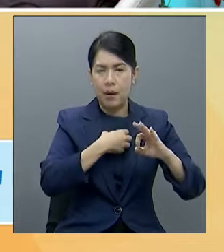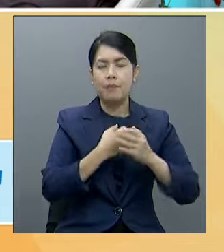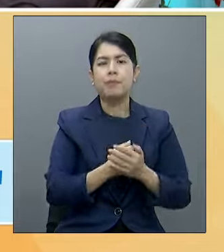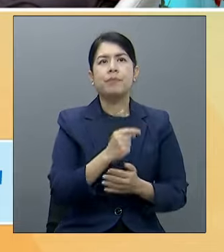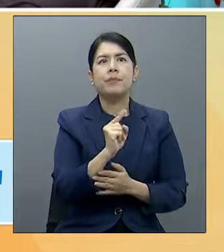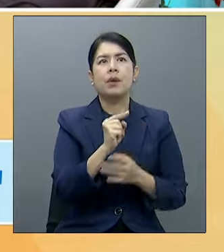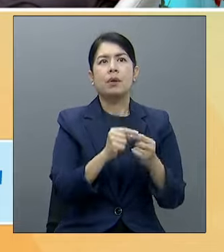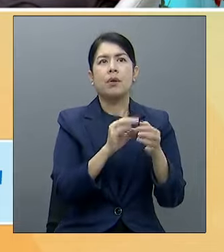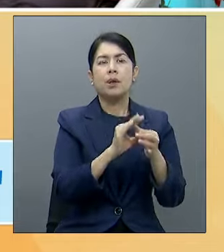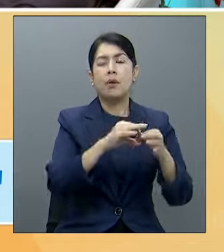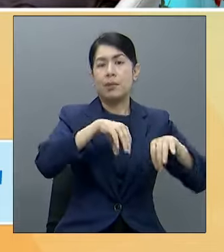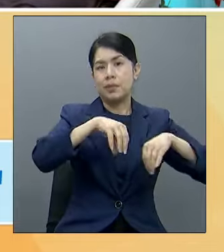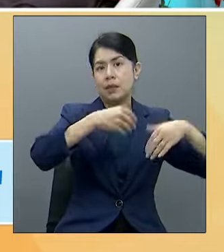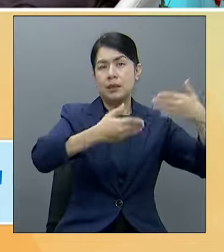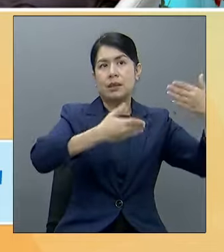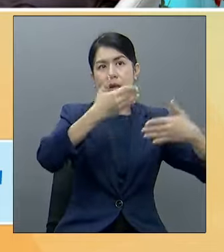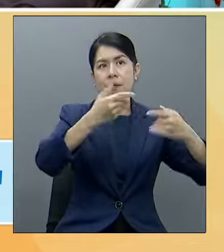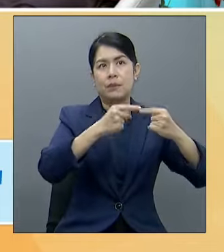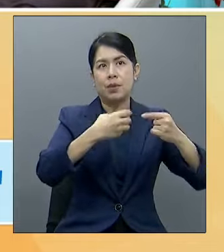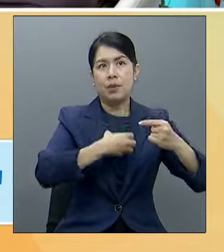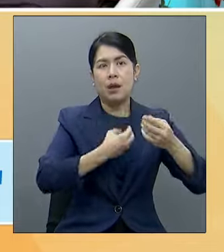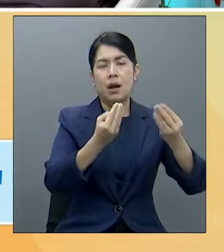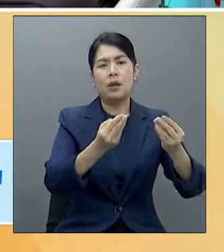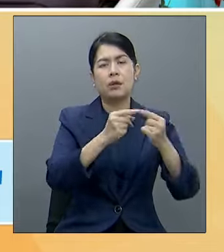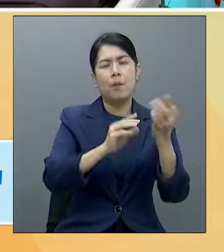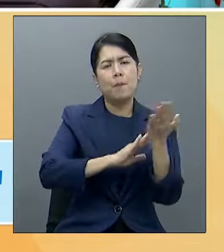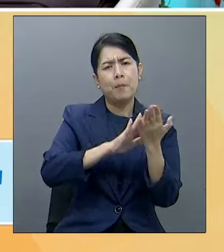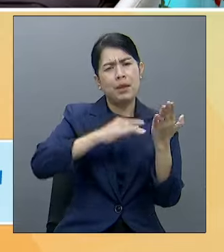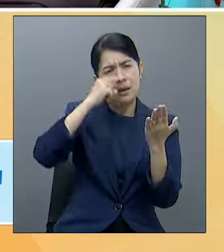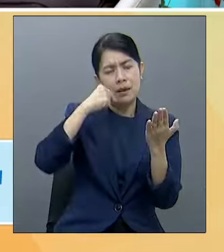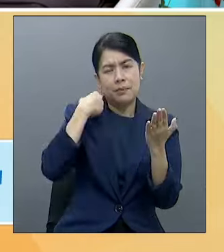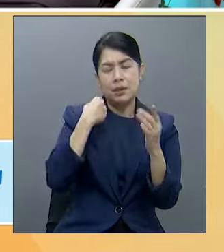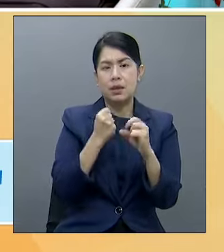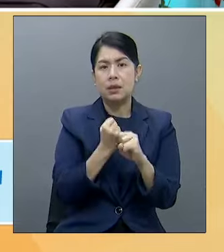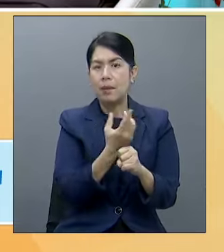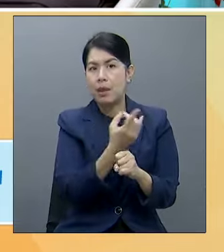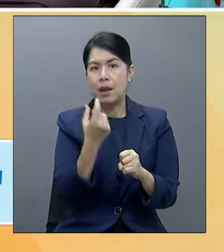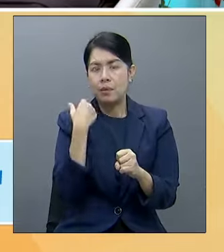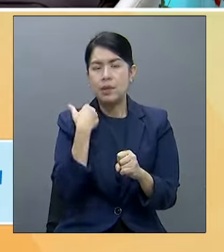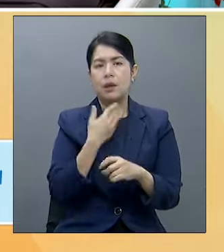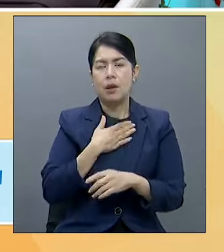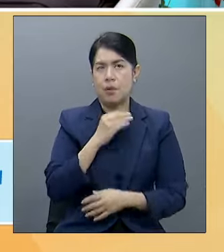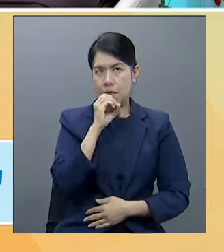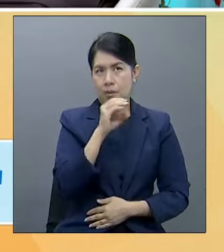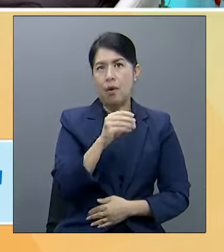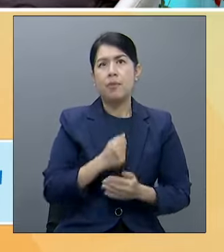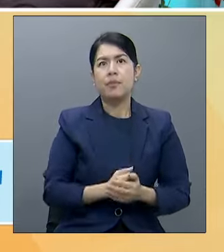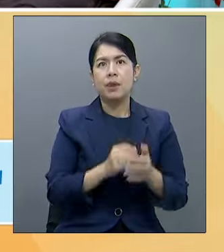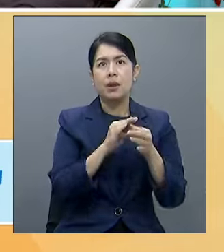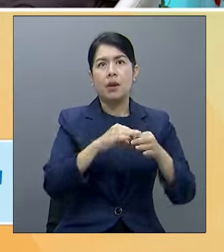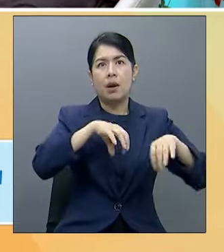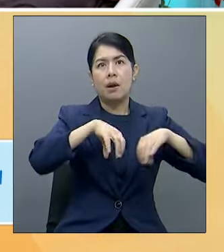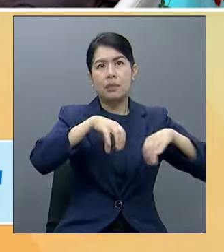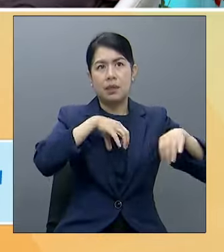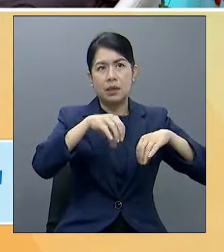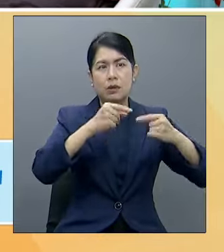นั้นน่ะเราอ่ะอยากจะเห็นว่าประเทศไทยอ่ ะ มันทำอะไรได้มากกว่านั้นเราก็เลยตะโกนว่าจะมีฟอรัมซึ่งฟอ